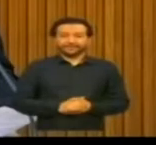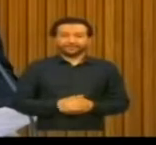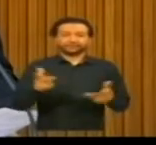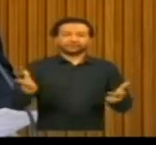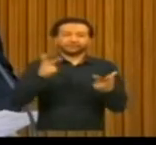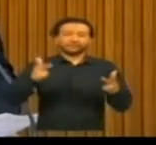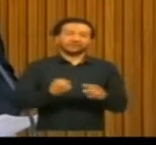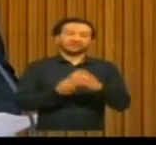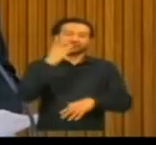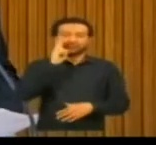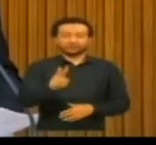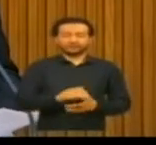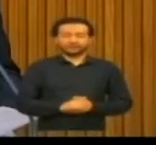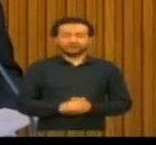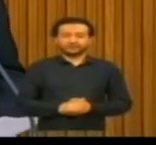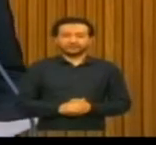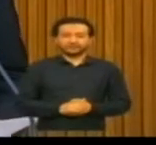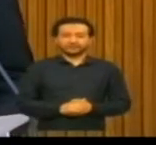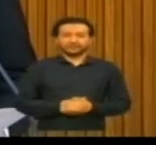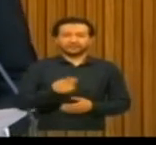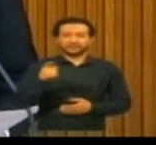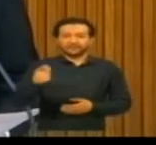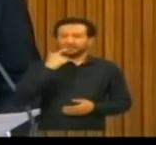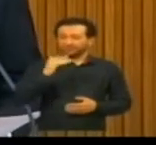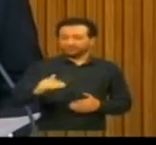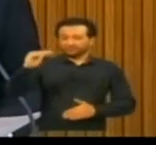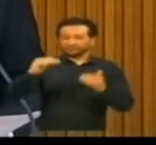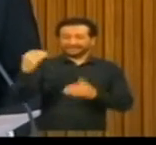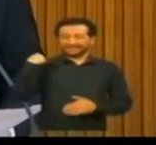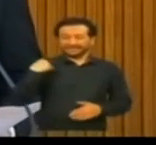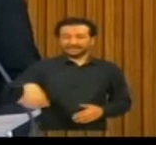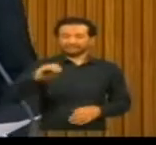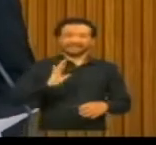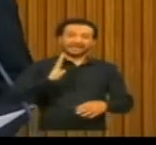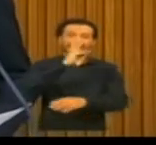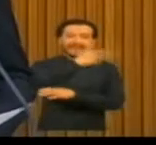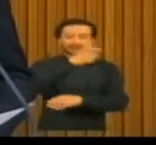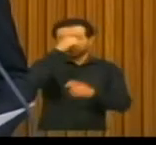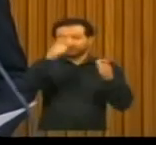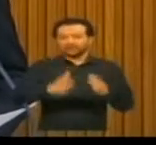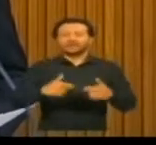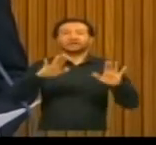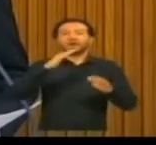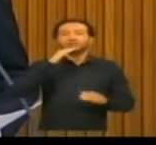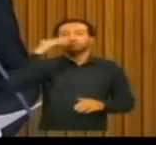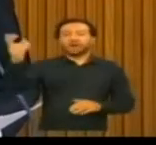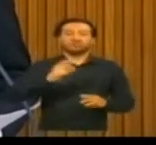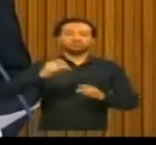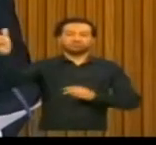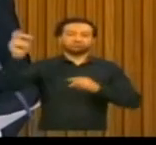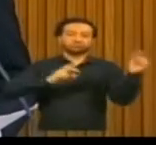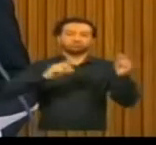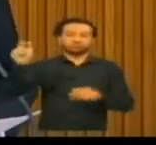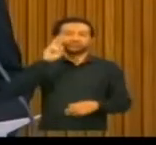patladığını gördük. Fidan gibi yetişmiş çocuklarımızın geleceklerini Türkiye'de değil, yabancı ülkelerde